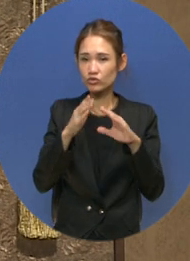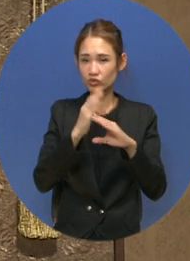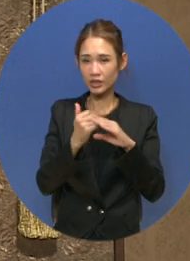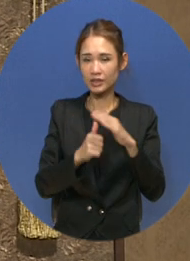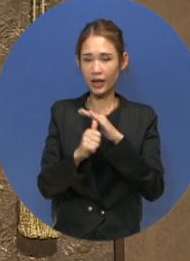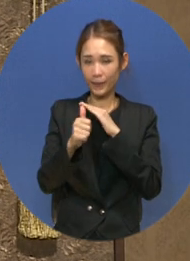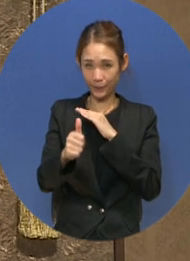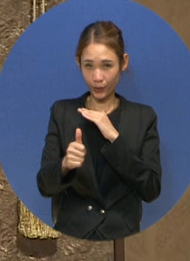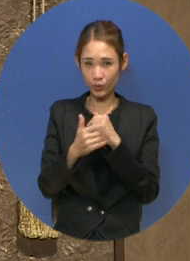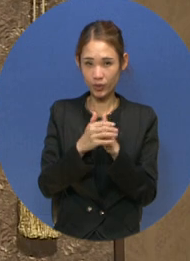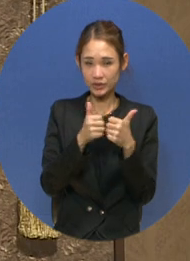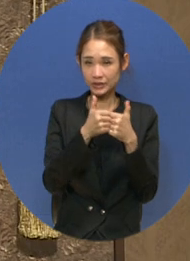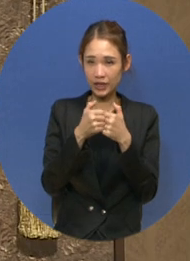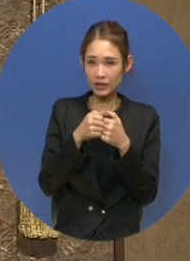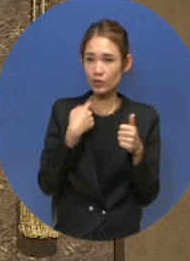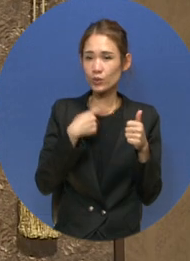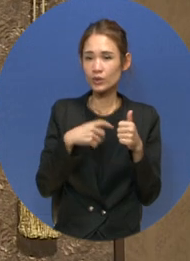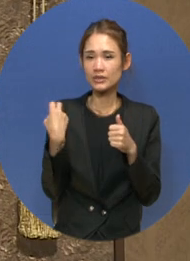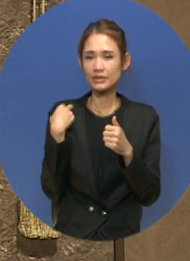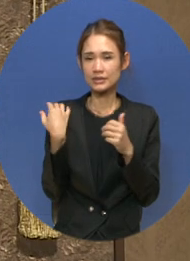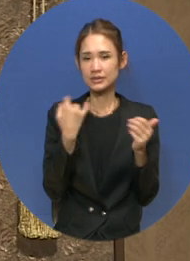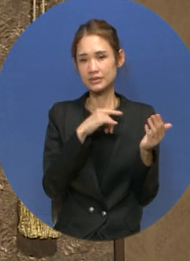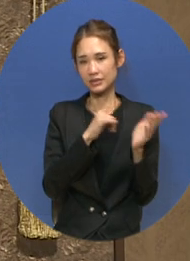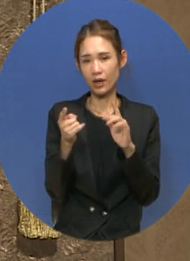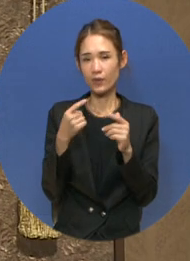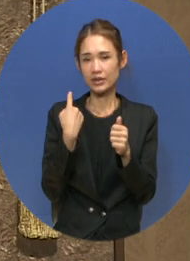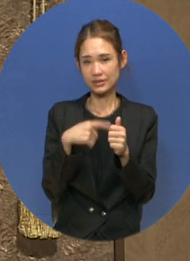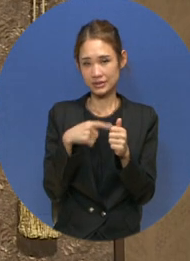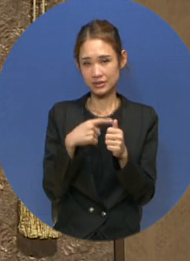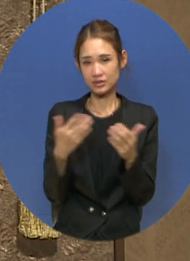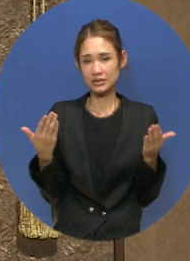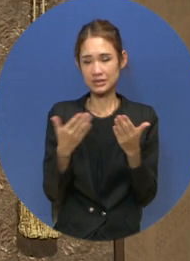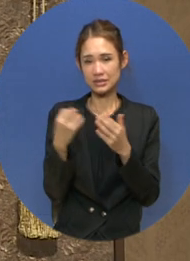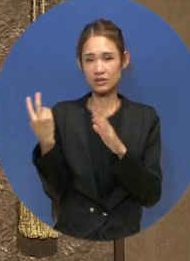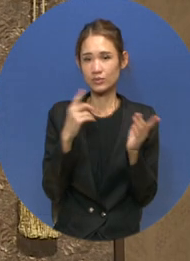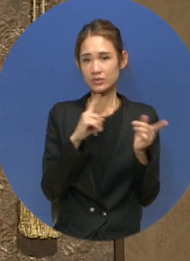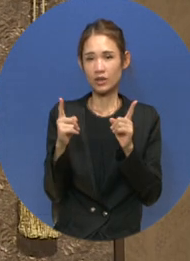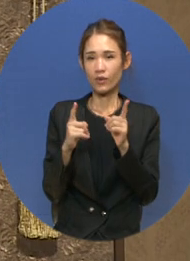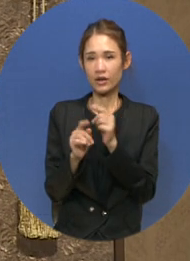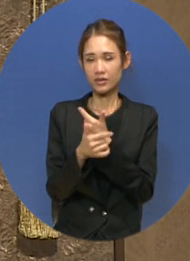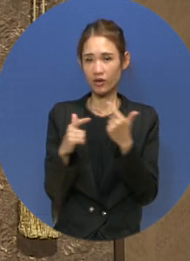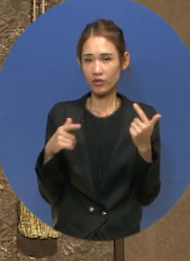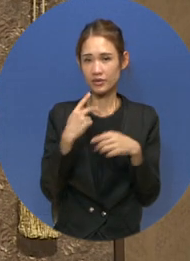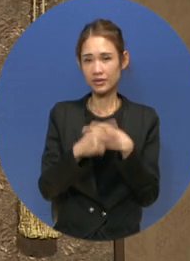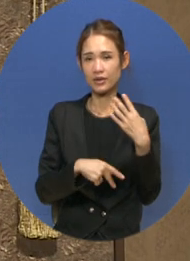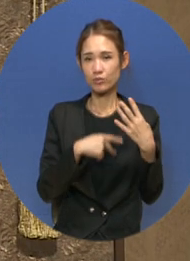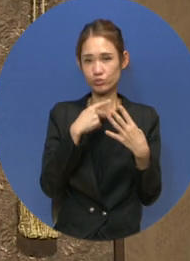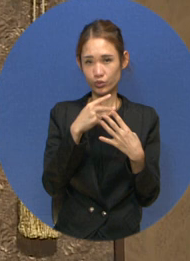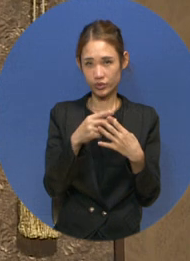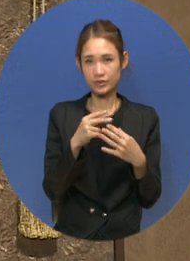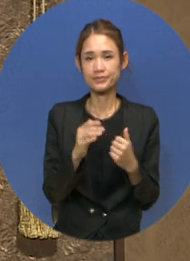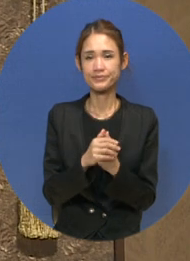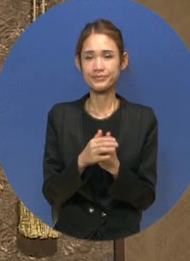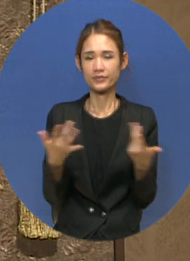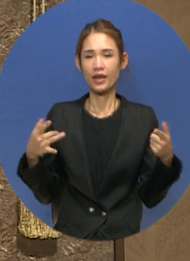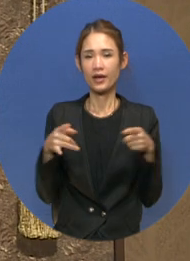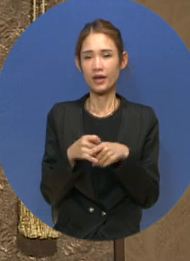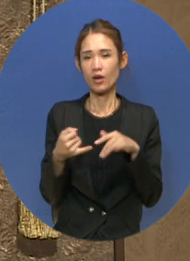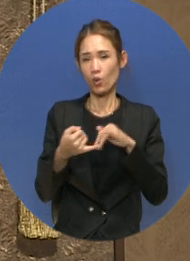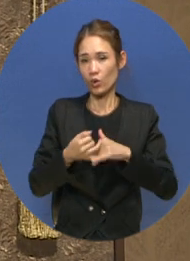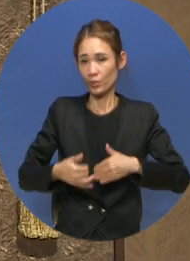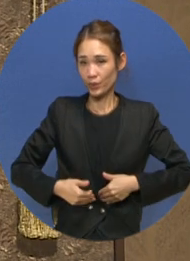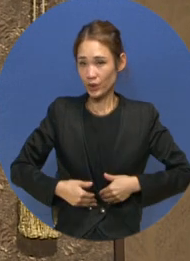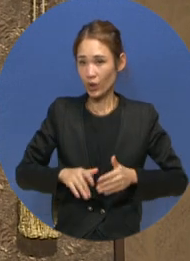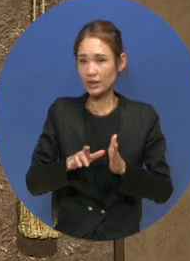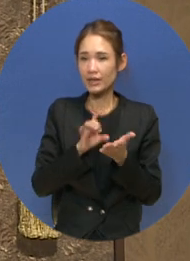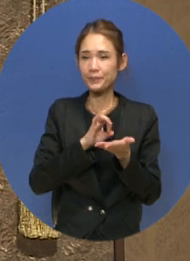시설로서 상담, 교육, 재활치료, 직업재활 등등의 프로그램을 필요할 때마다